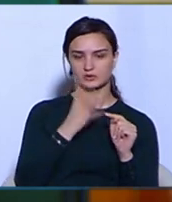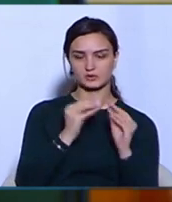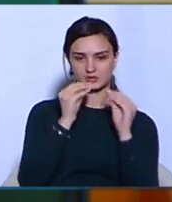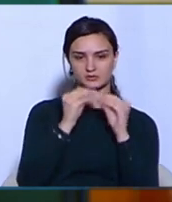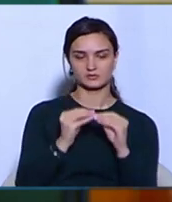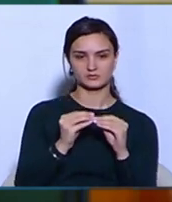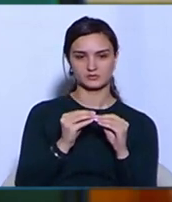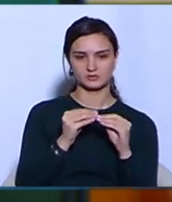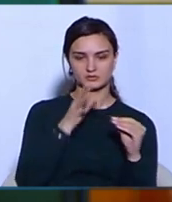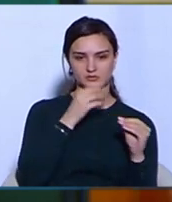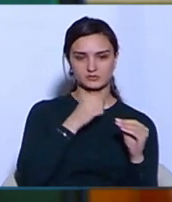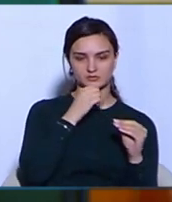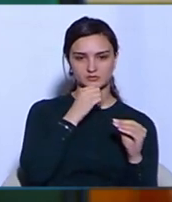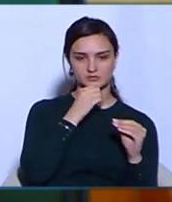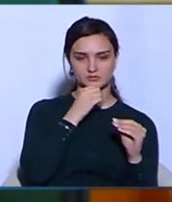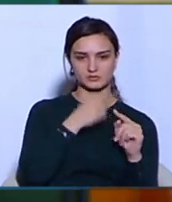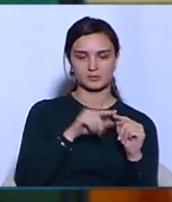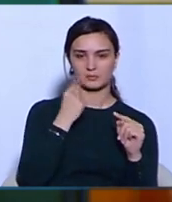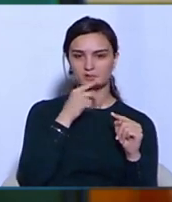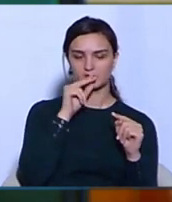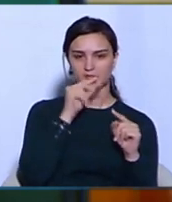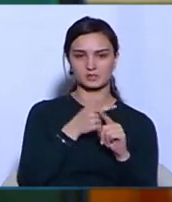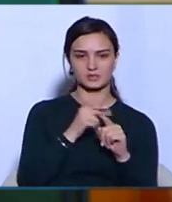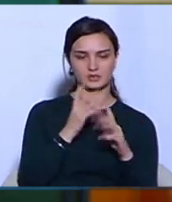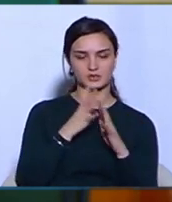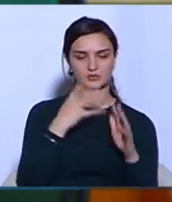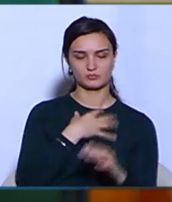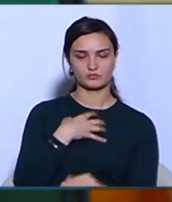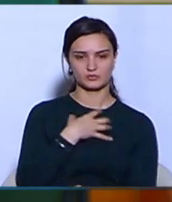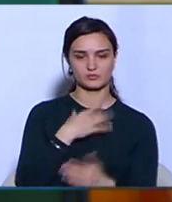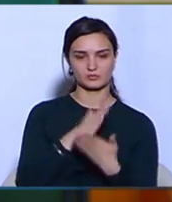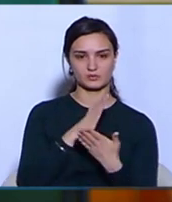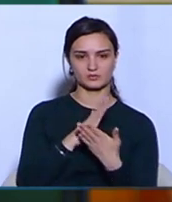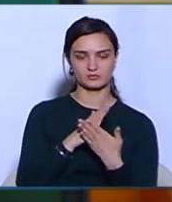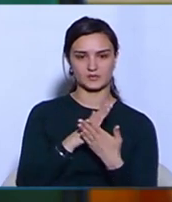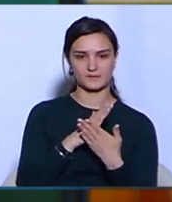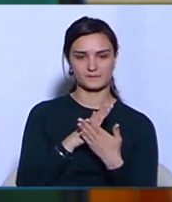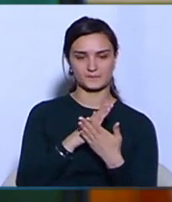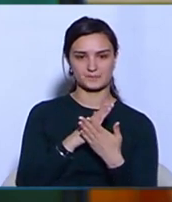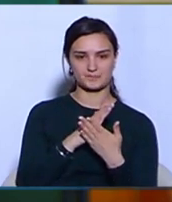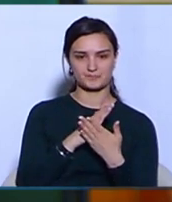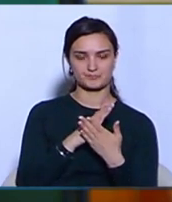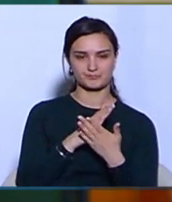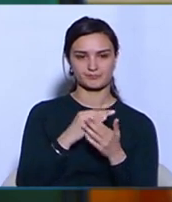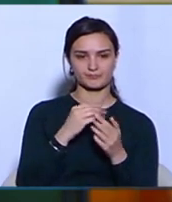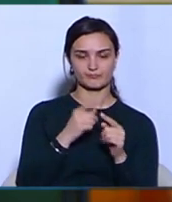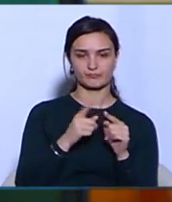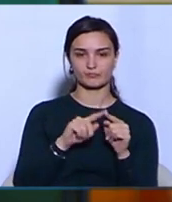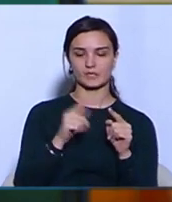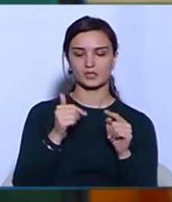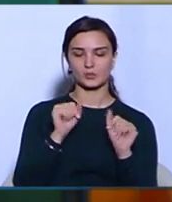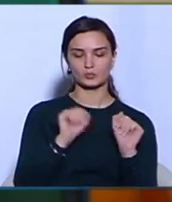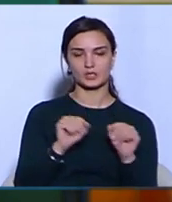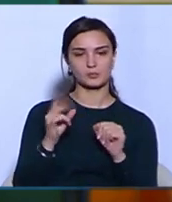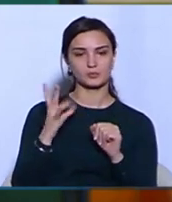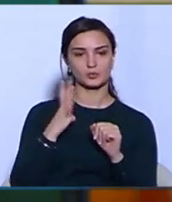და 10 თვის ასაკი, როდესაც მეტყველებას უნდა ქონდეს აბსოლუტურად საკომუნიკაციო ხასიათი, სოციალური უნარები იმდენად კარგად უნდა